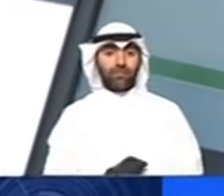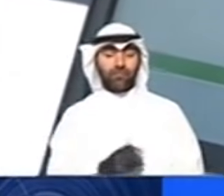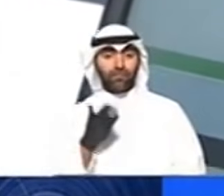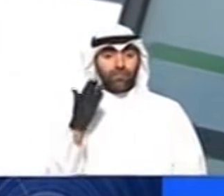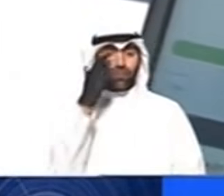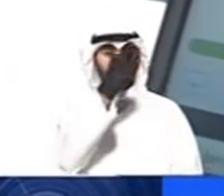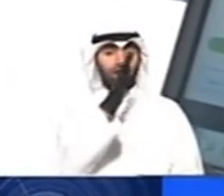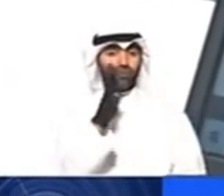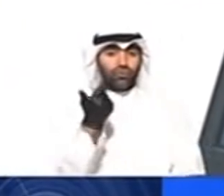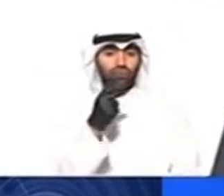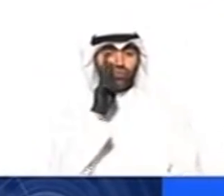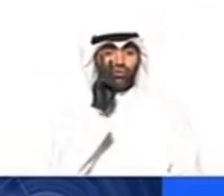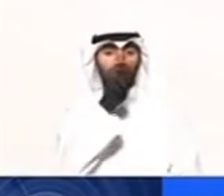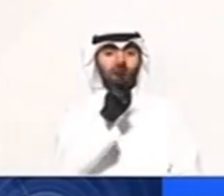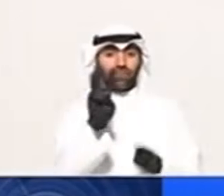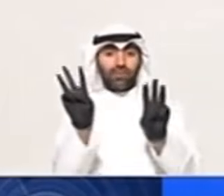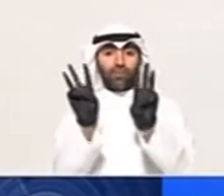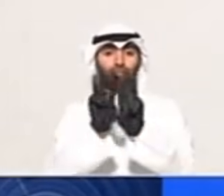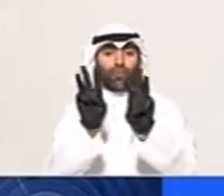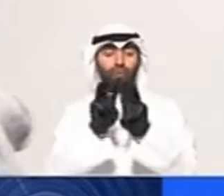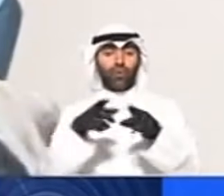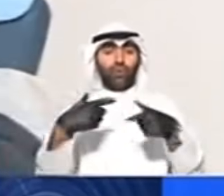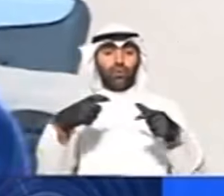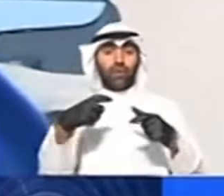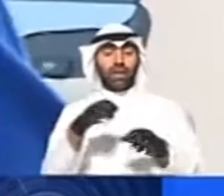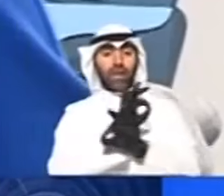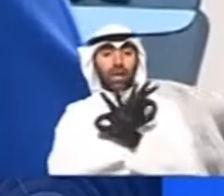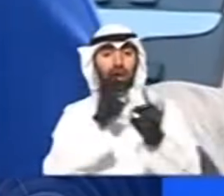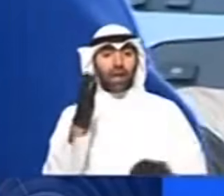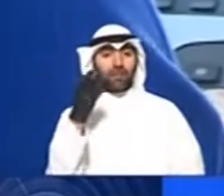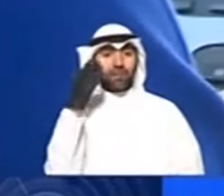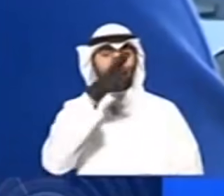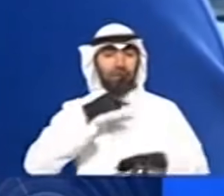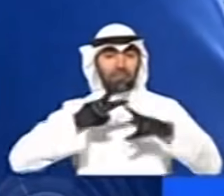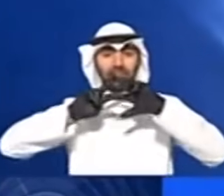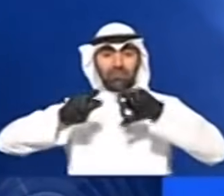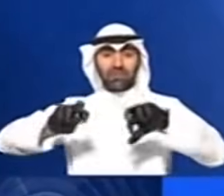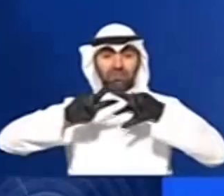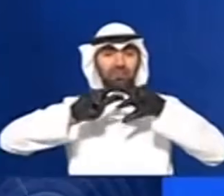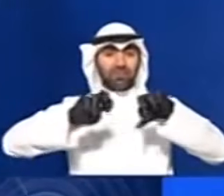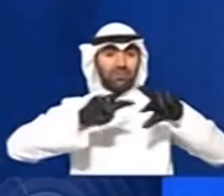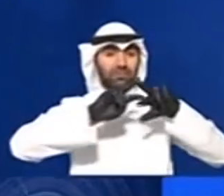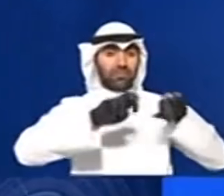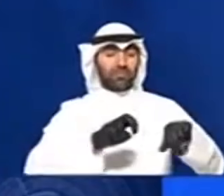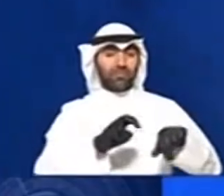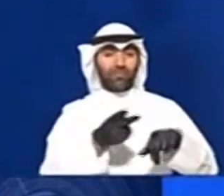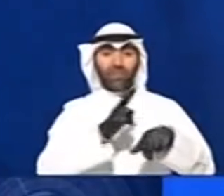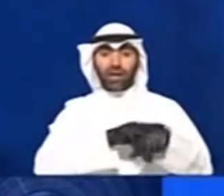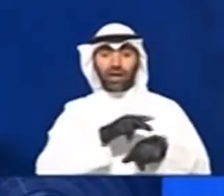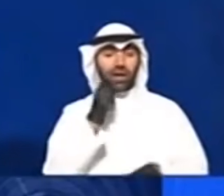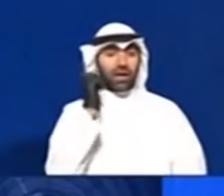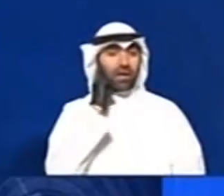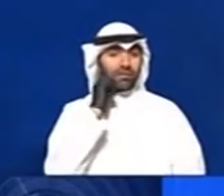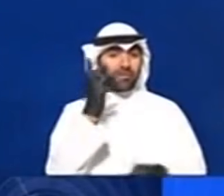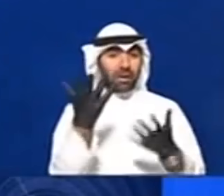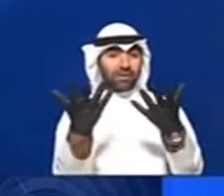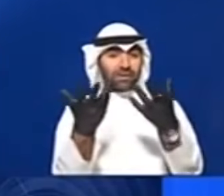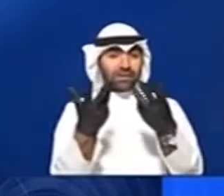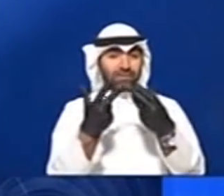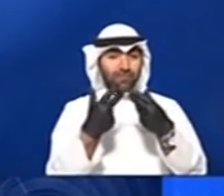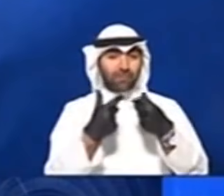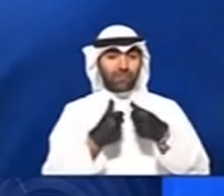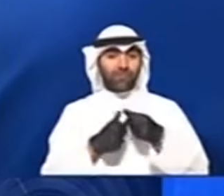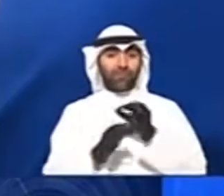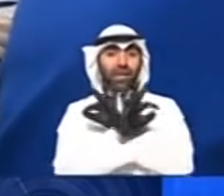بتطبيق شلونك المهندس وليد خليفة الجاسم. واستمع سموه إلى شرح من المسؤولين حول تطبيق شلونك